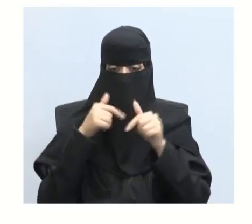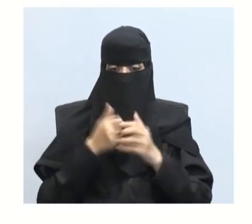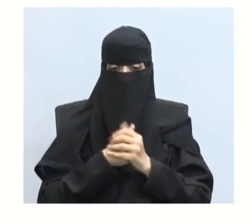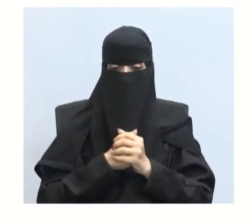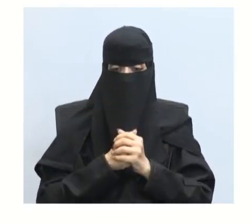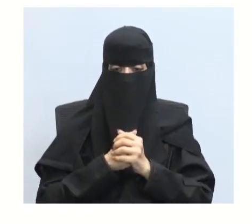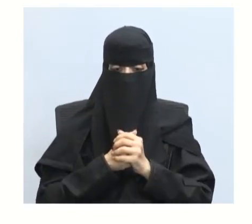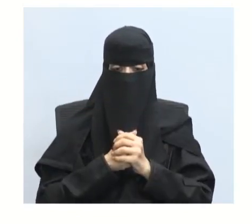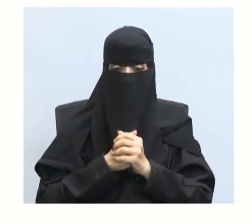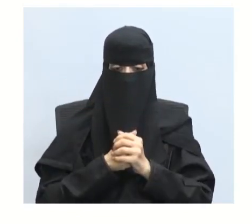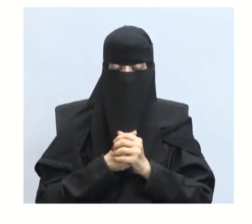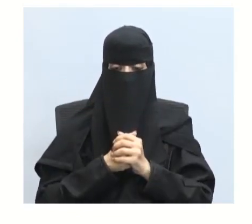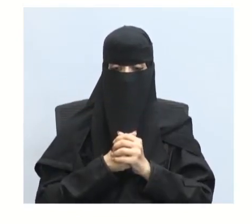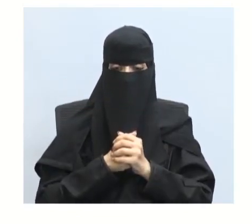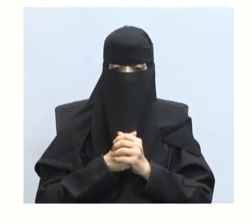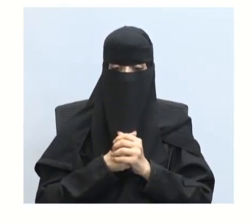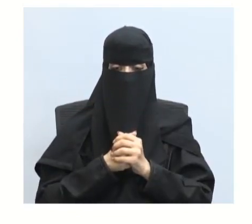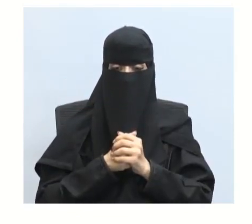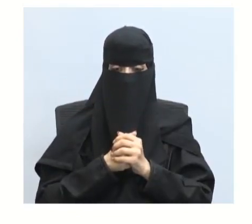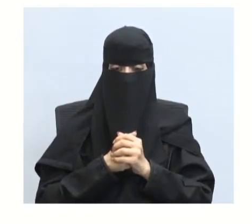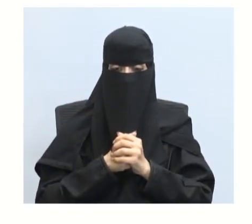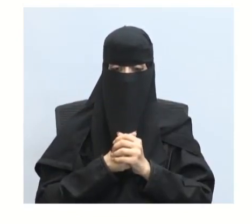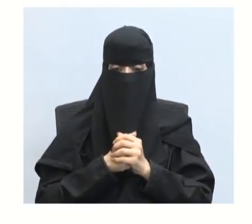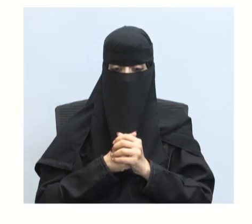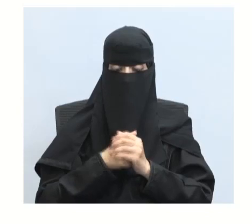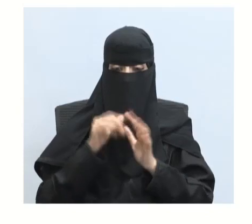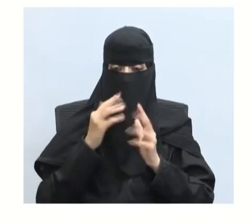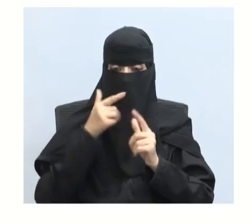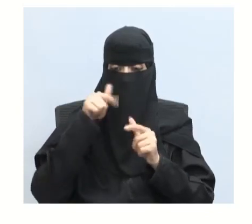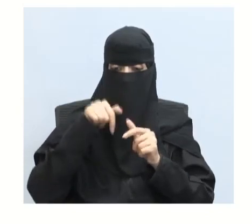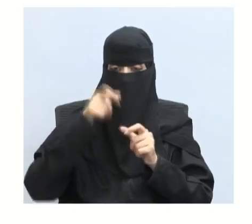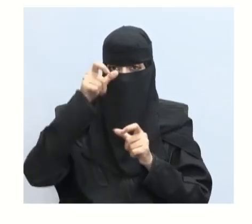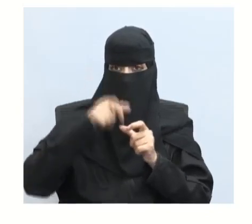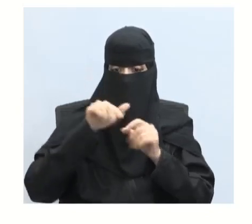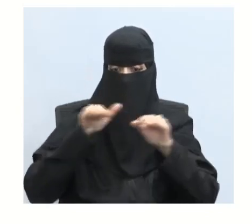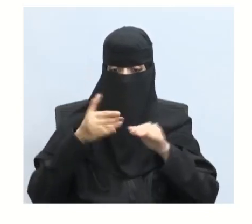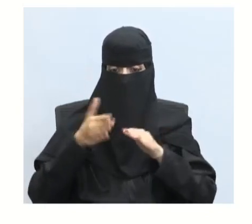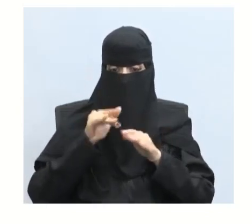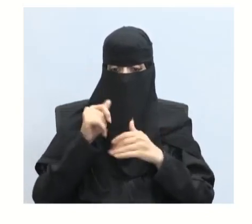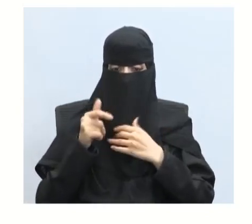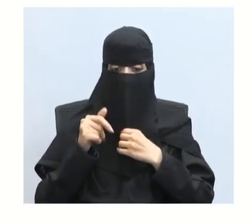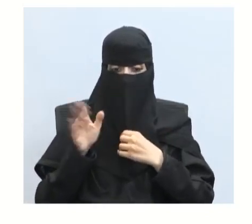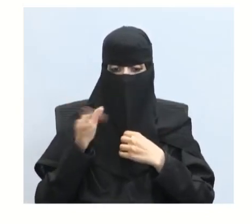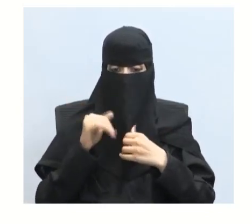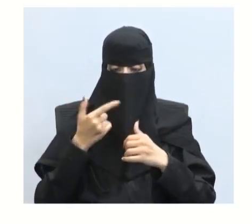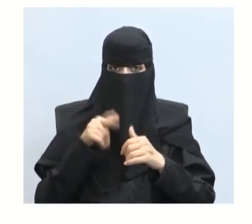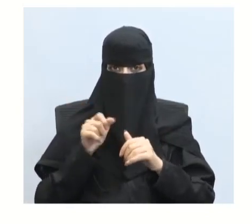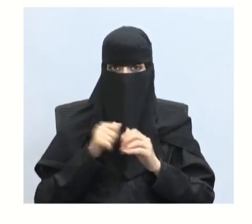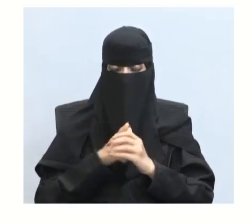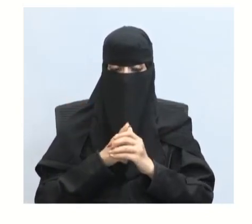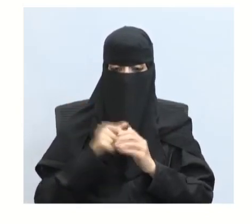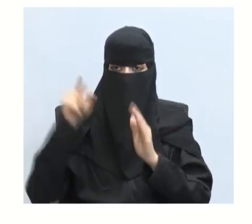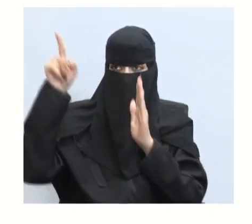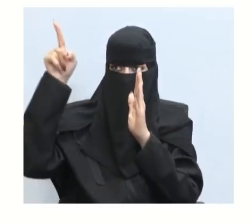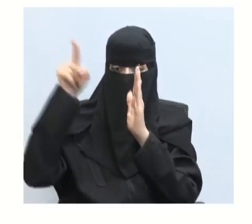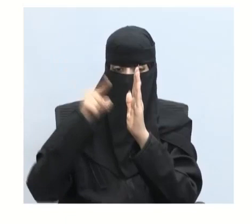الزاويه 47 بين الشعاع والسطح فما الزا يه التي ينعكس بها